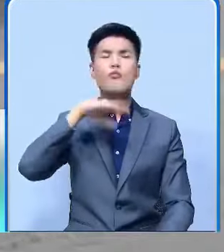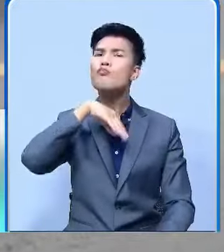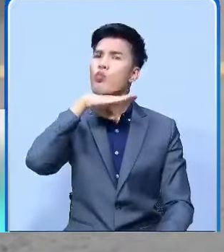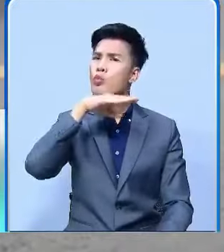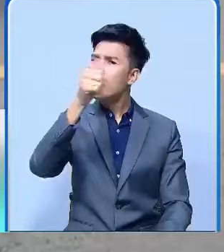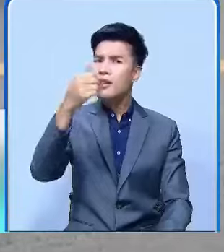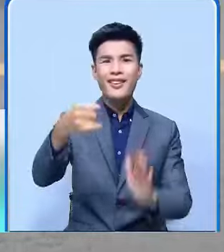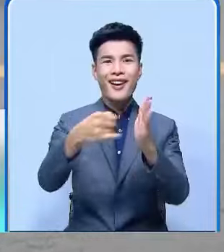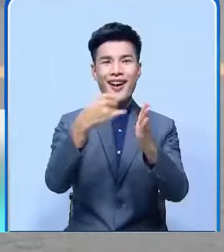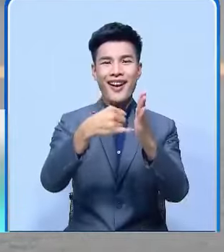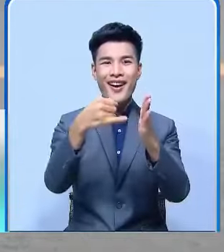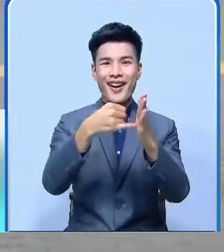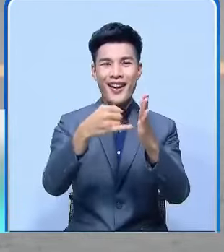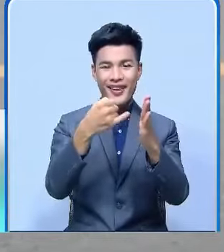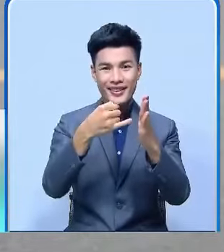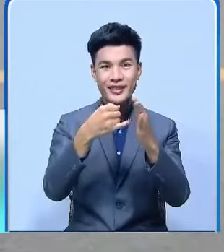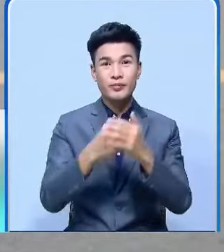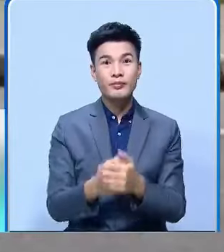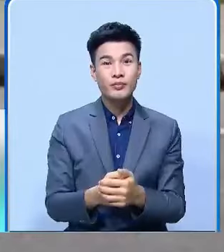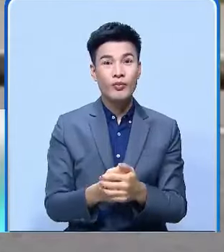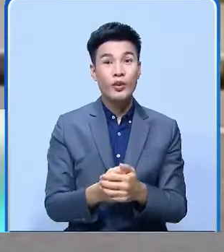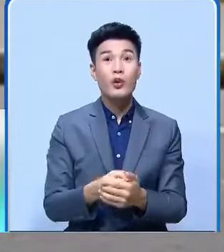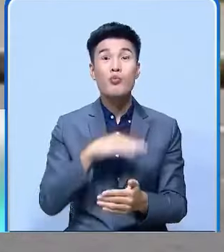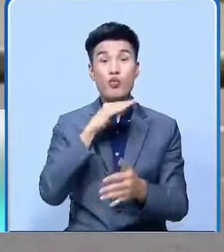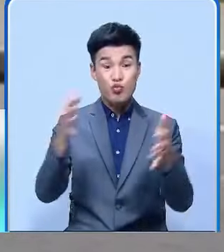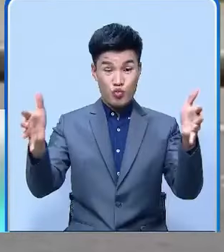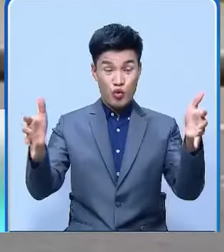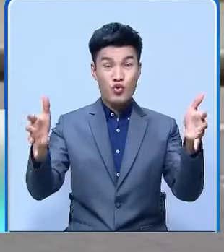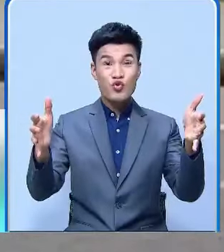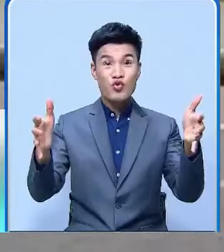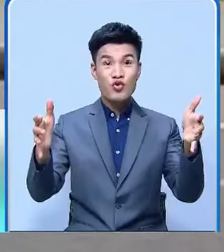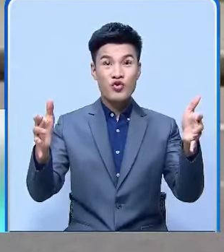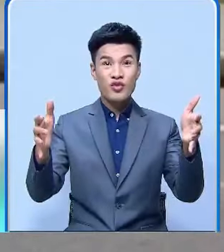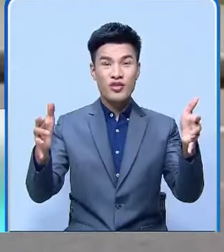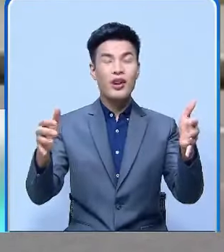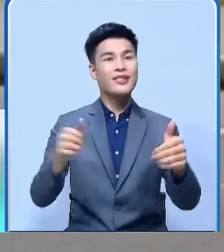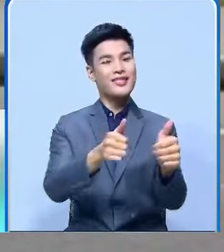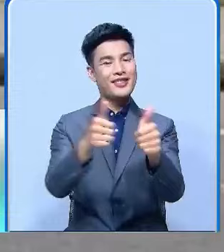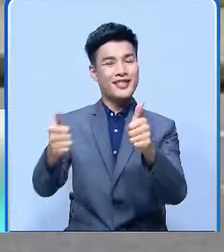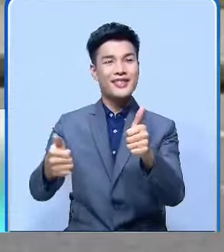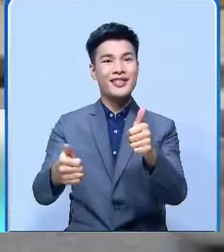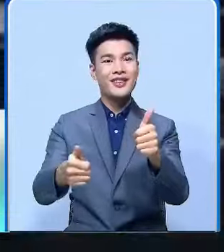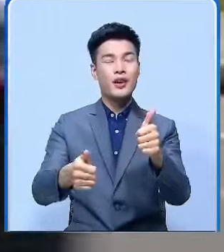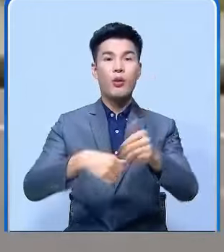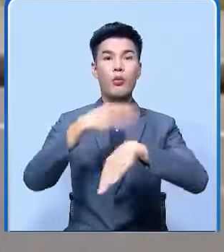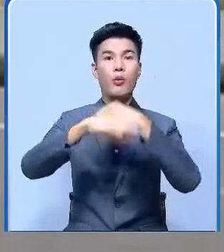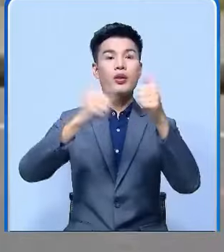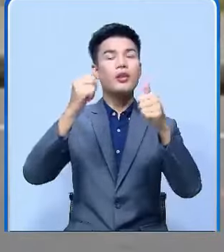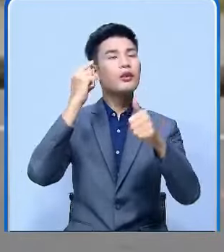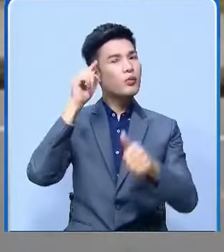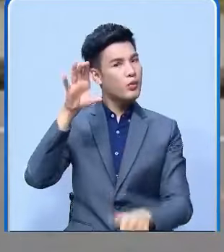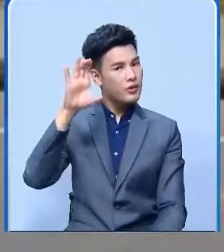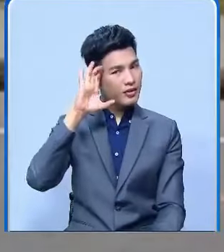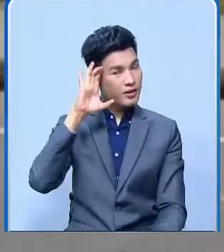โห ไม่ใช่หมูเล็ก ละ หมูใหญ่ๆซะด้วยนะมีแต่สิ่งดีๆเข้ามานะคะเขาก็เชื่อว่านี่แหละน่าจะเ